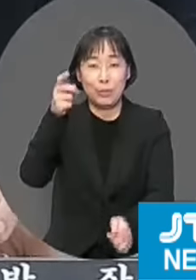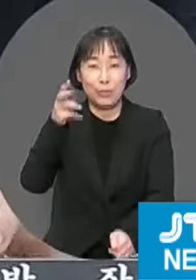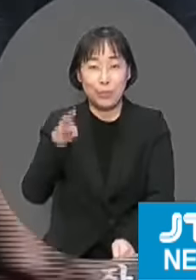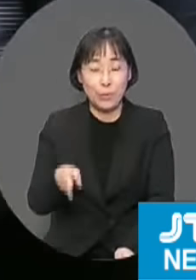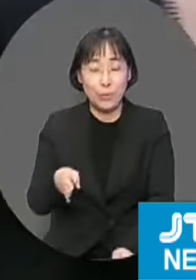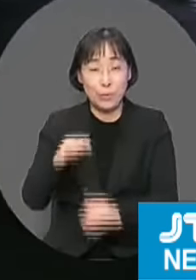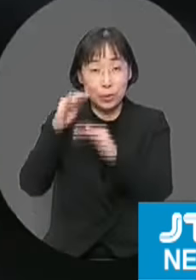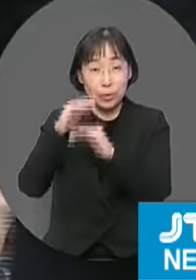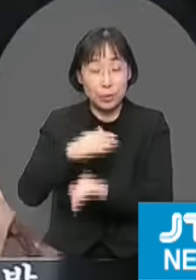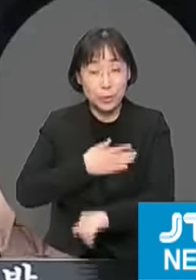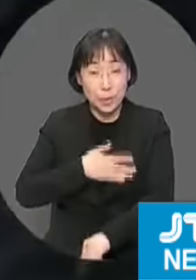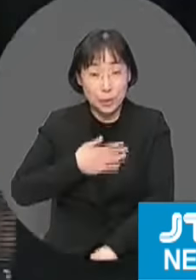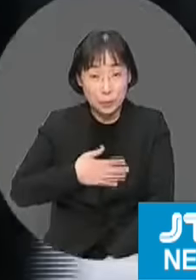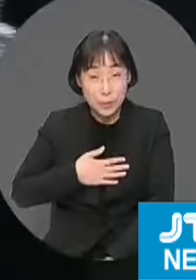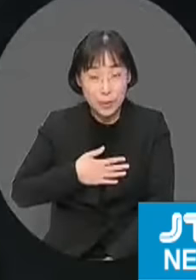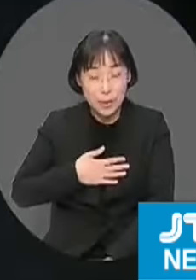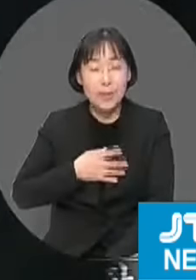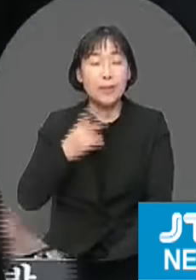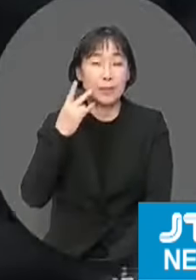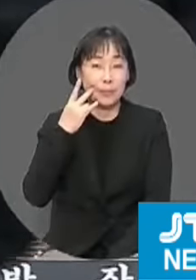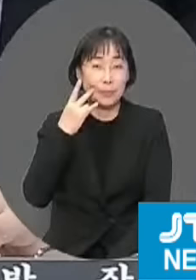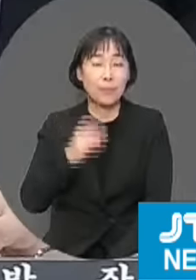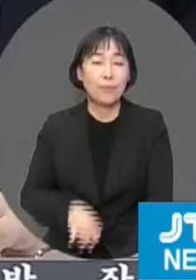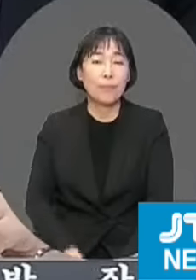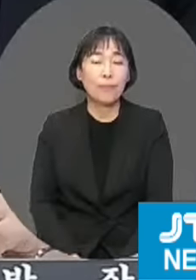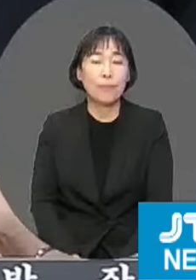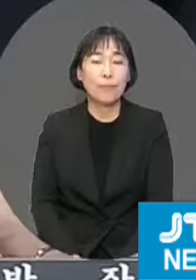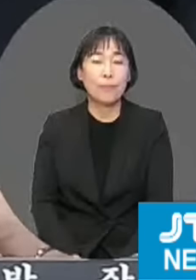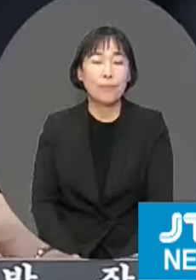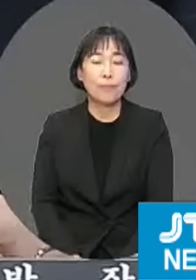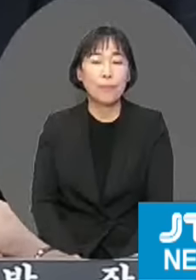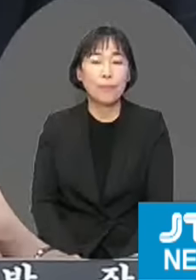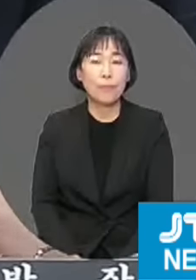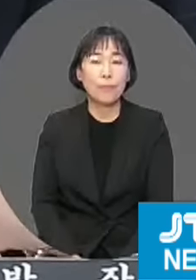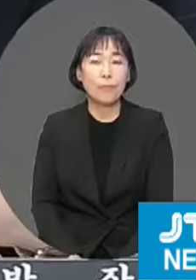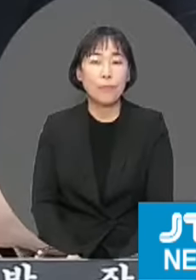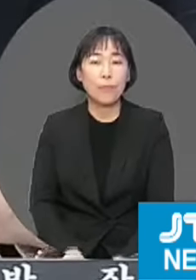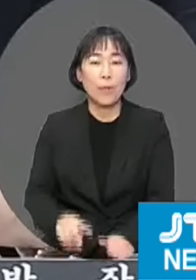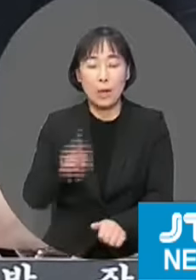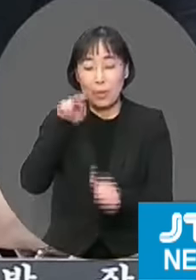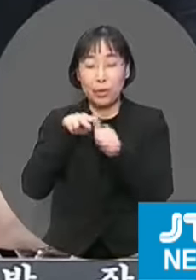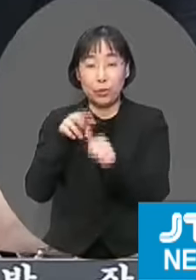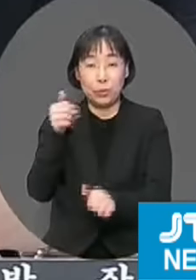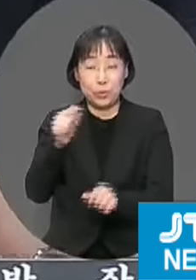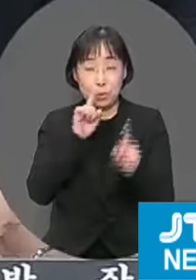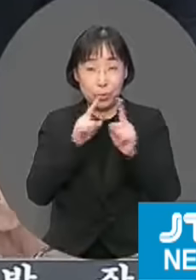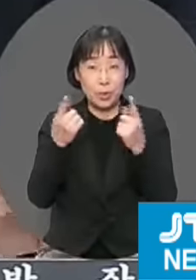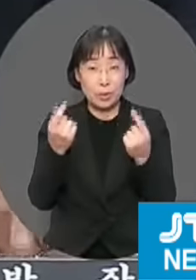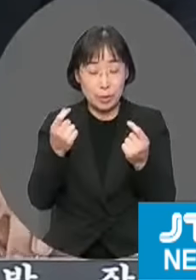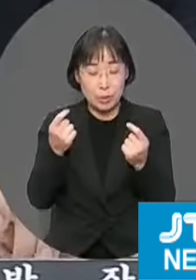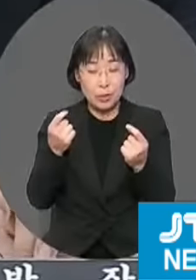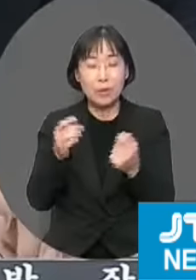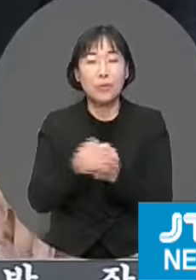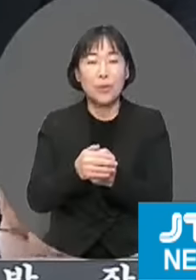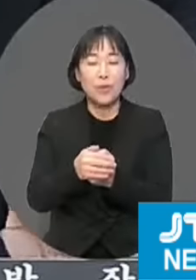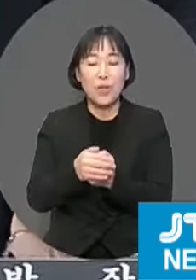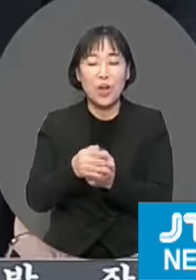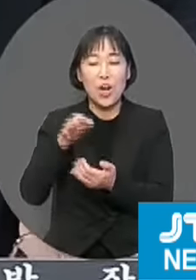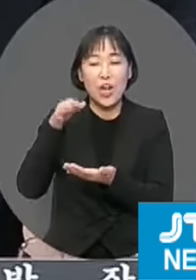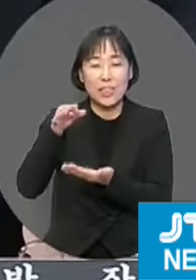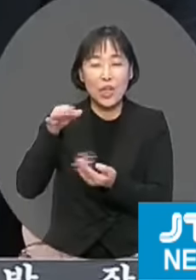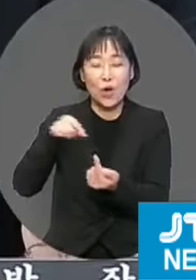계십니까? 네, 네. 예. 그런데 사실 이게 후보자가 아까 얘기한 것 중에 보면 재정적 안정성, 이 서면 답변을 보면